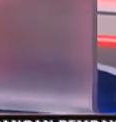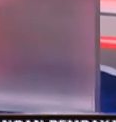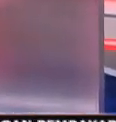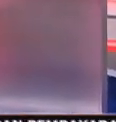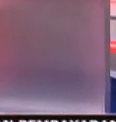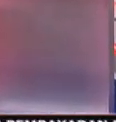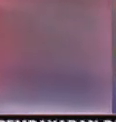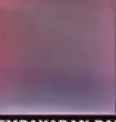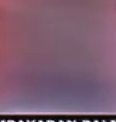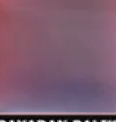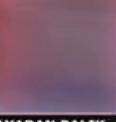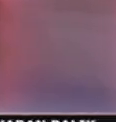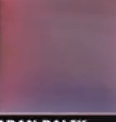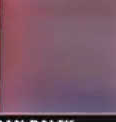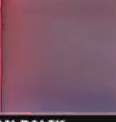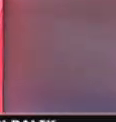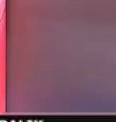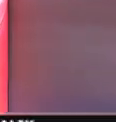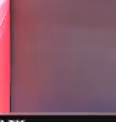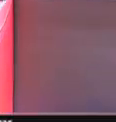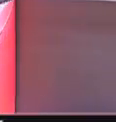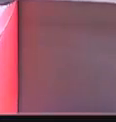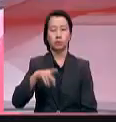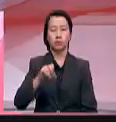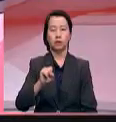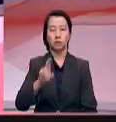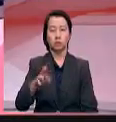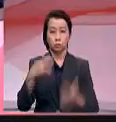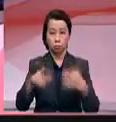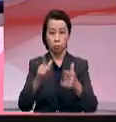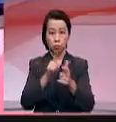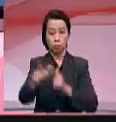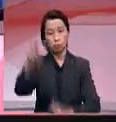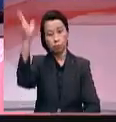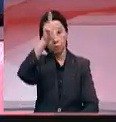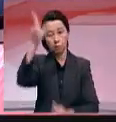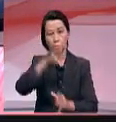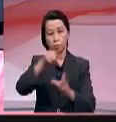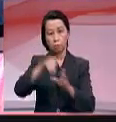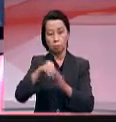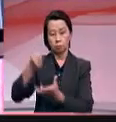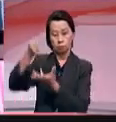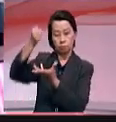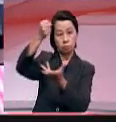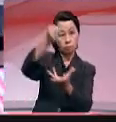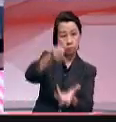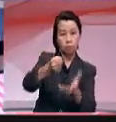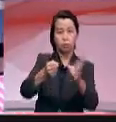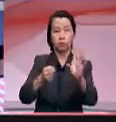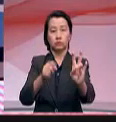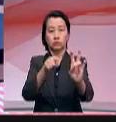307,518 permohonan program subsidi upah PSU telah diluluskan kerajaan melibatkan peruntukan berjumlah